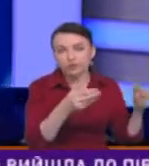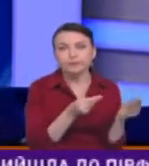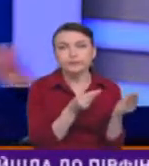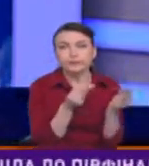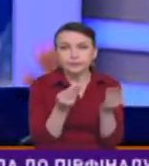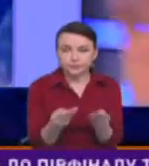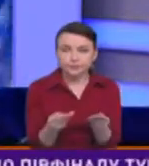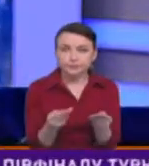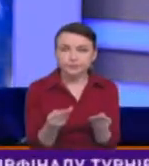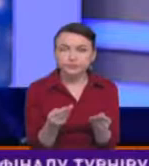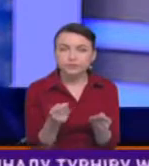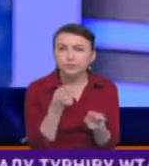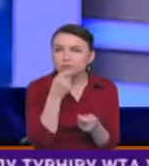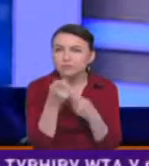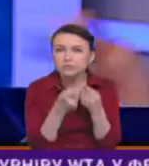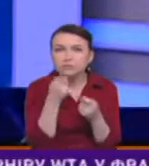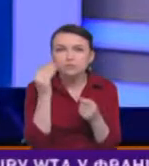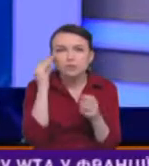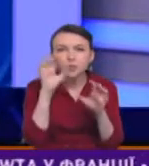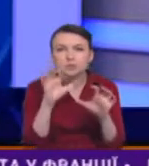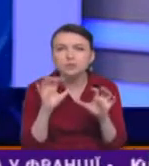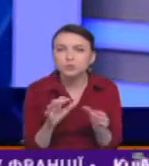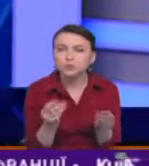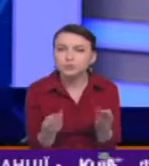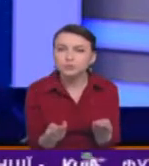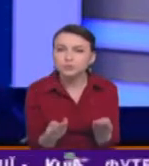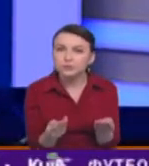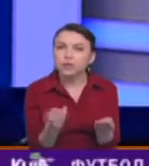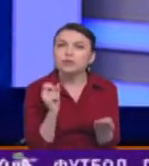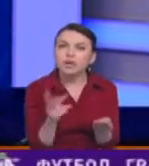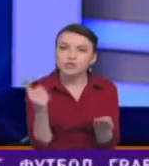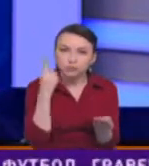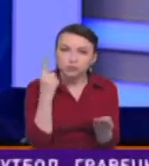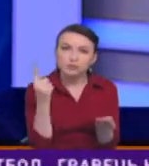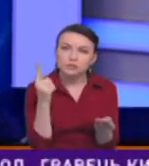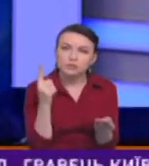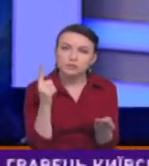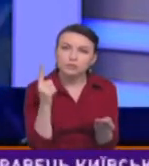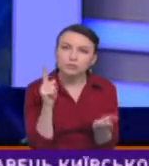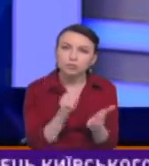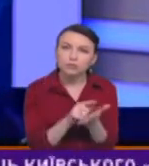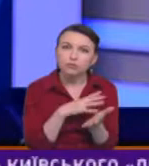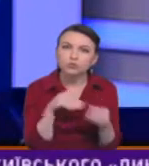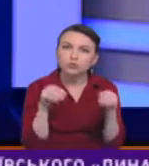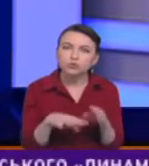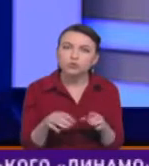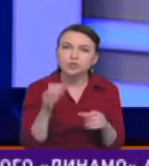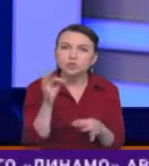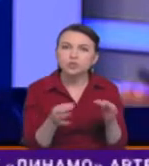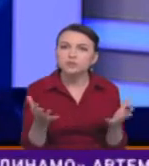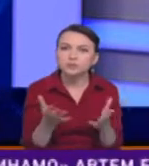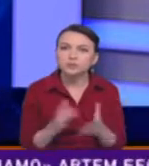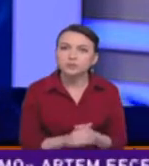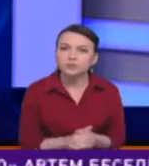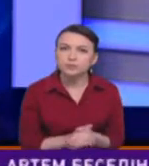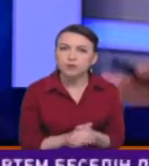з доктринального погляду, яке, як ви би думали, можливо чи повинно бути рішення на